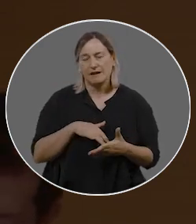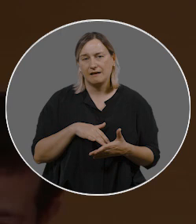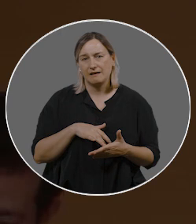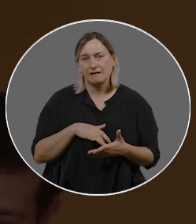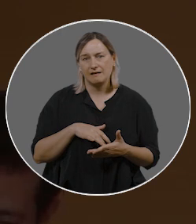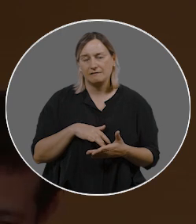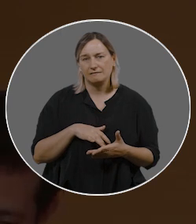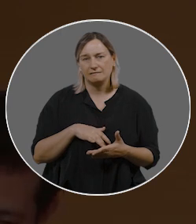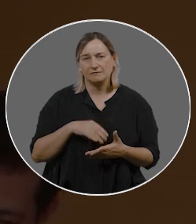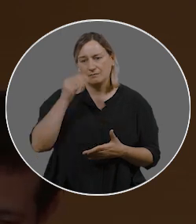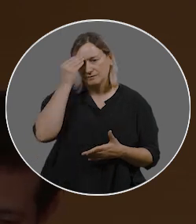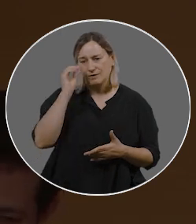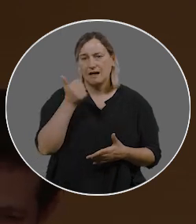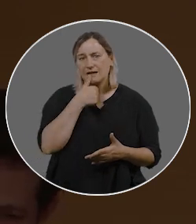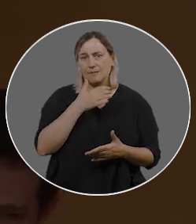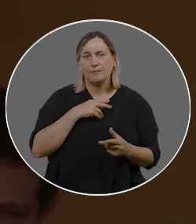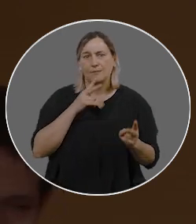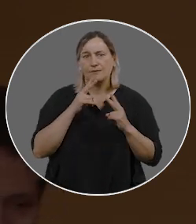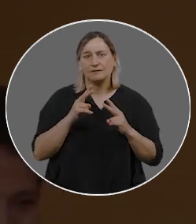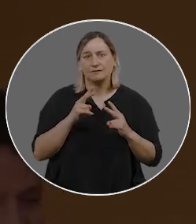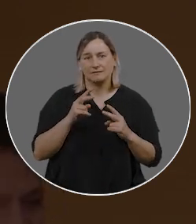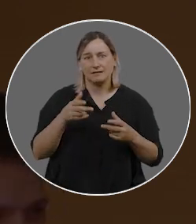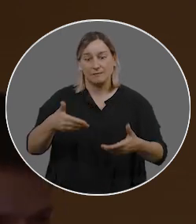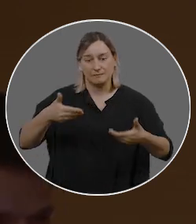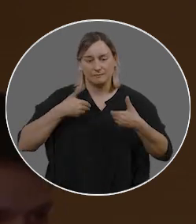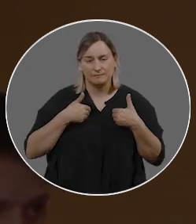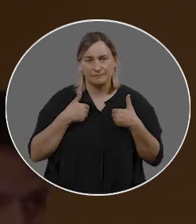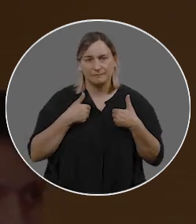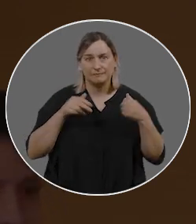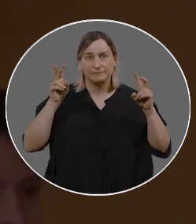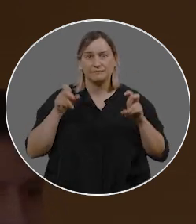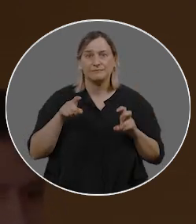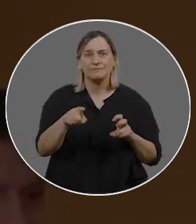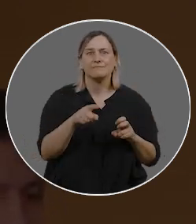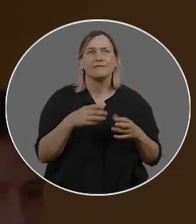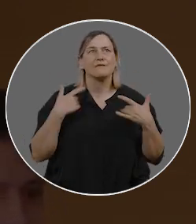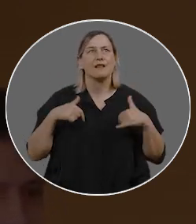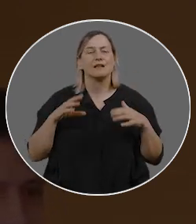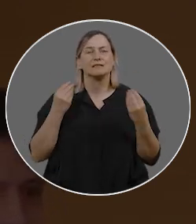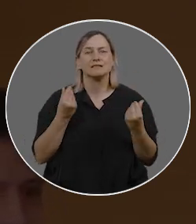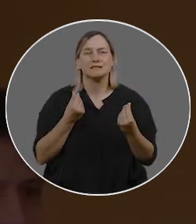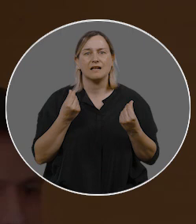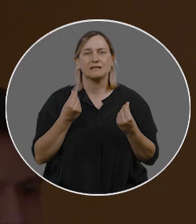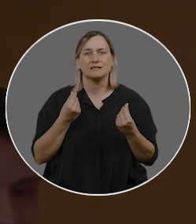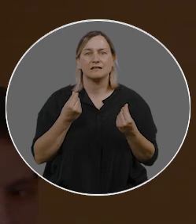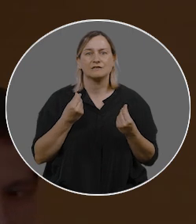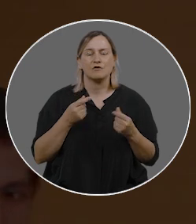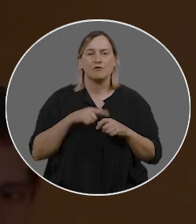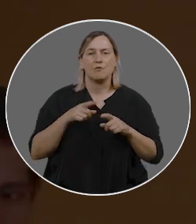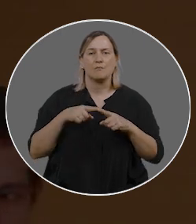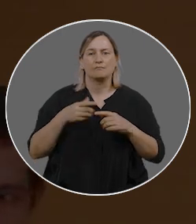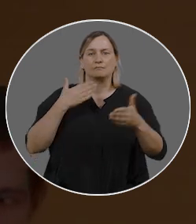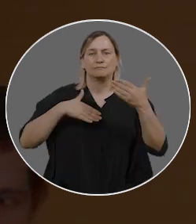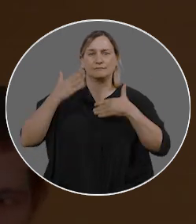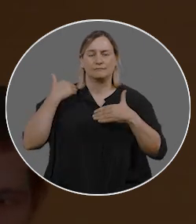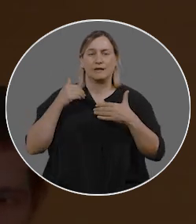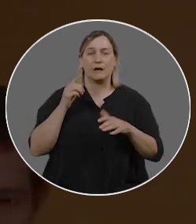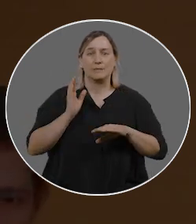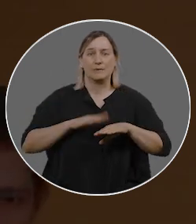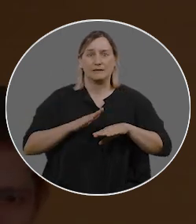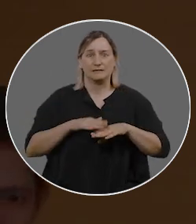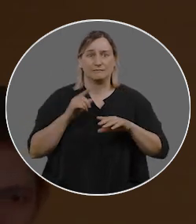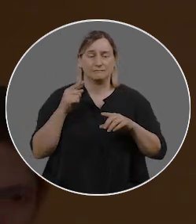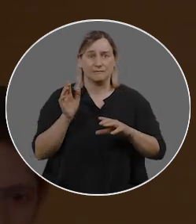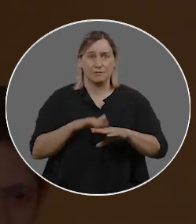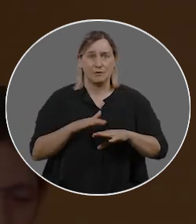començo a pensar a qui li puc dir que m'ho llegeixi. I això, tens una sensació de tirar enrere. Tirar enrere perquè